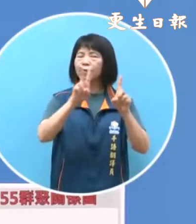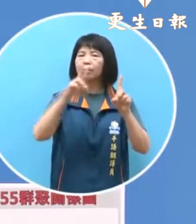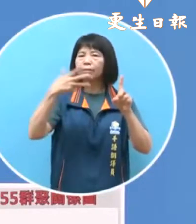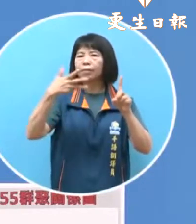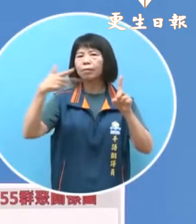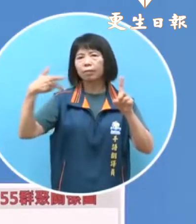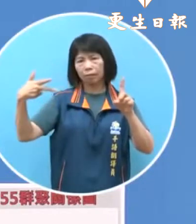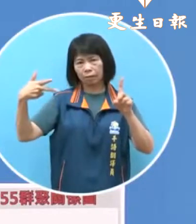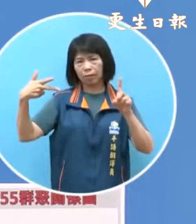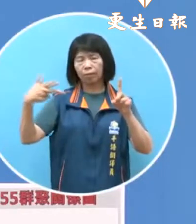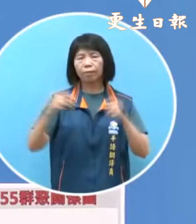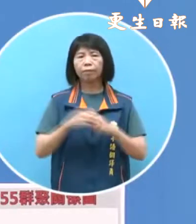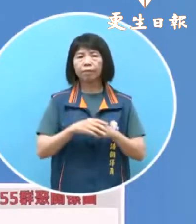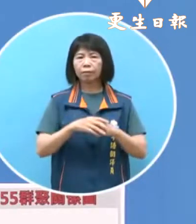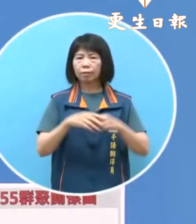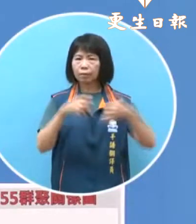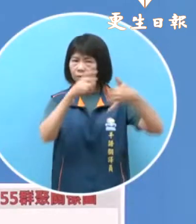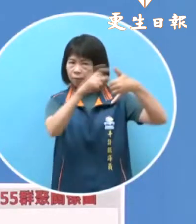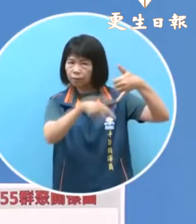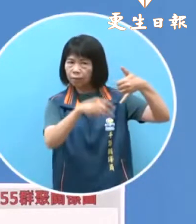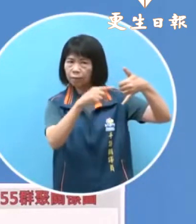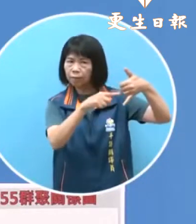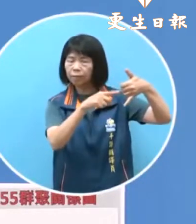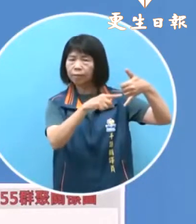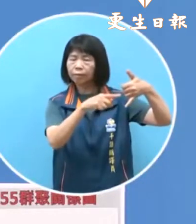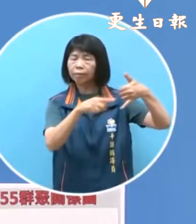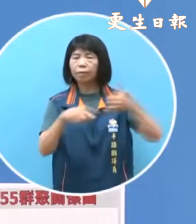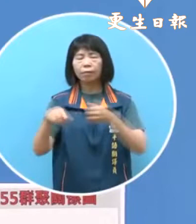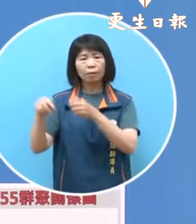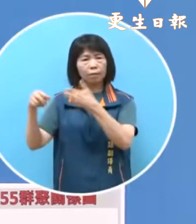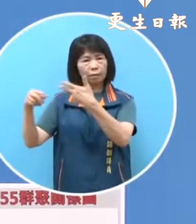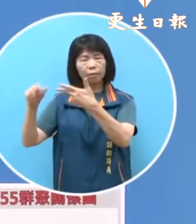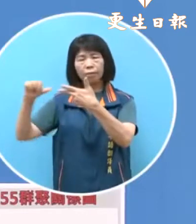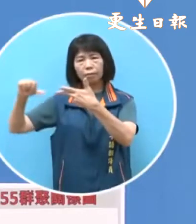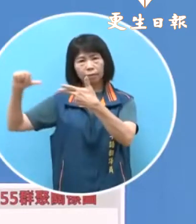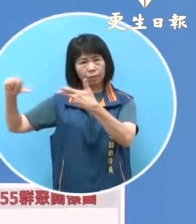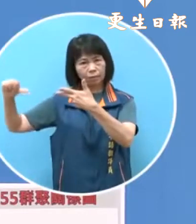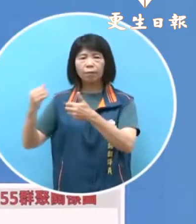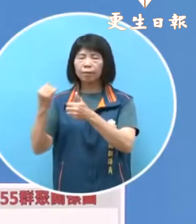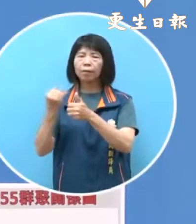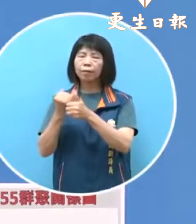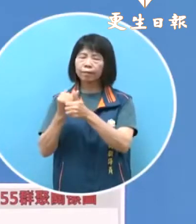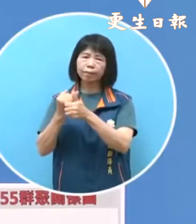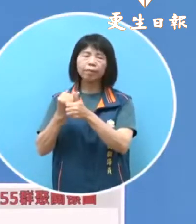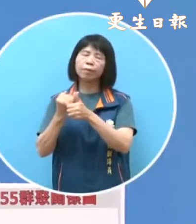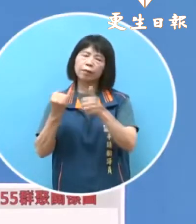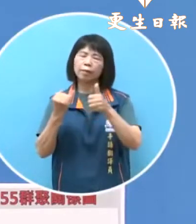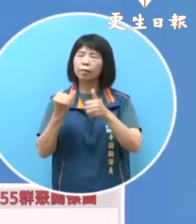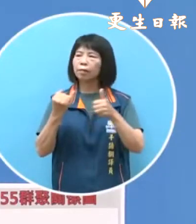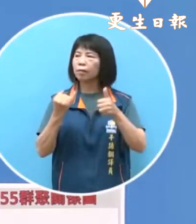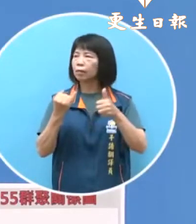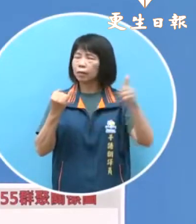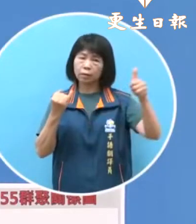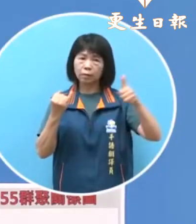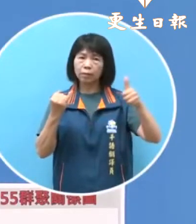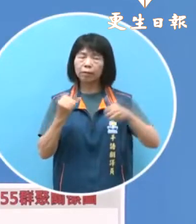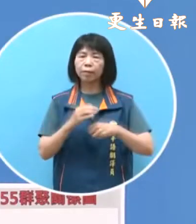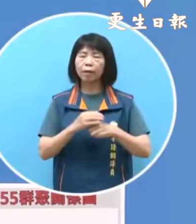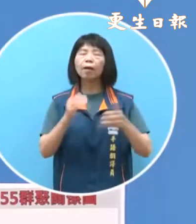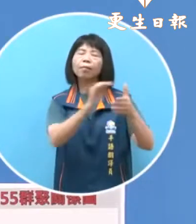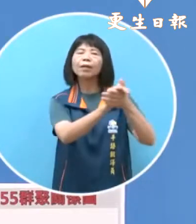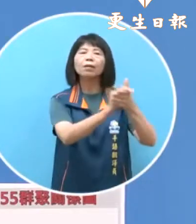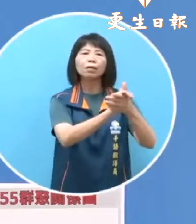12587，那他本身是按7555的有人哈，对不起是有人哈，